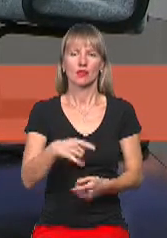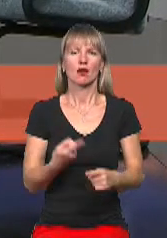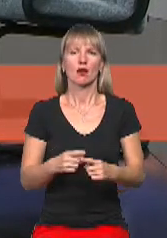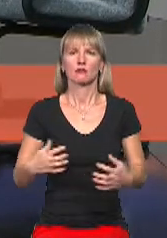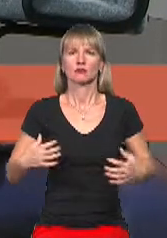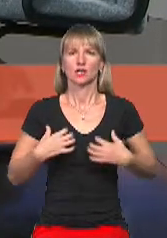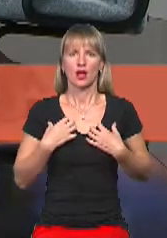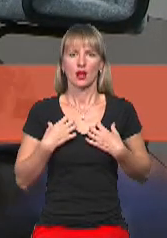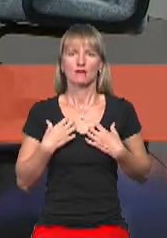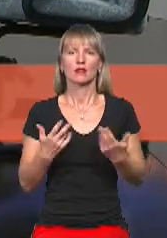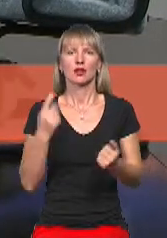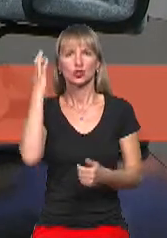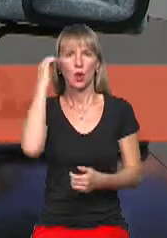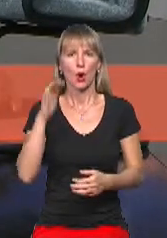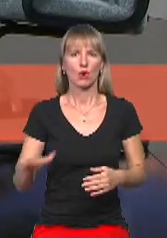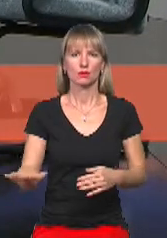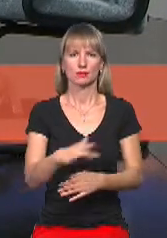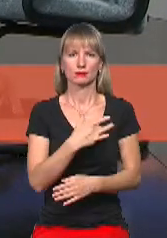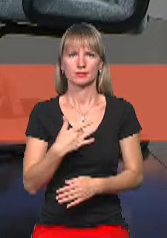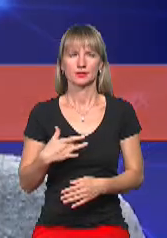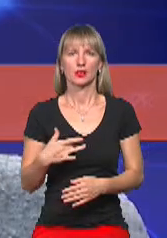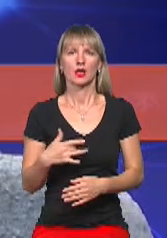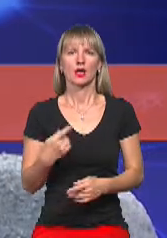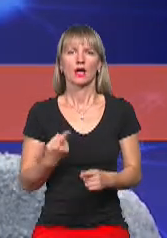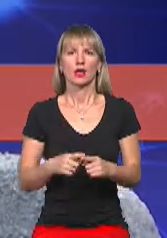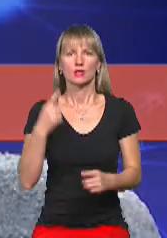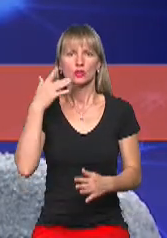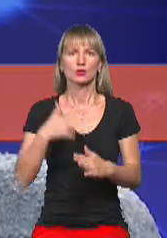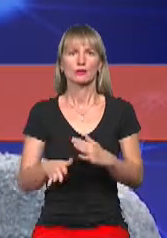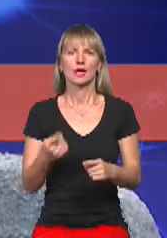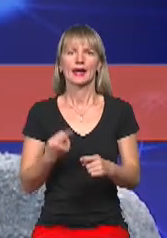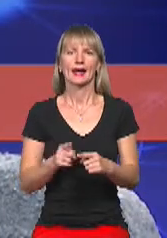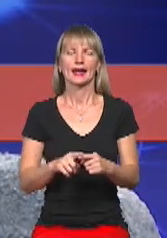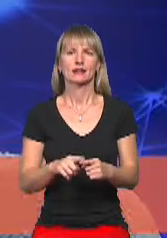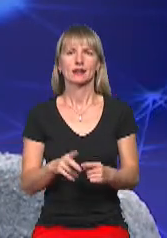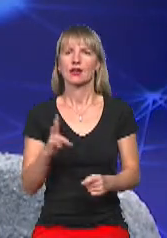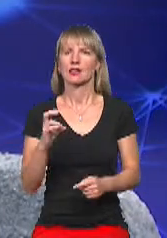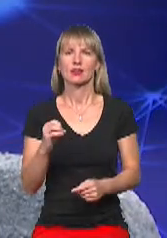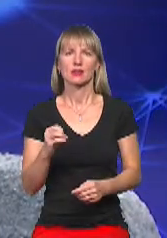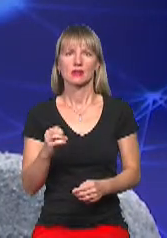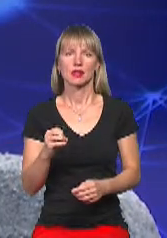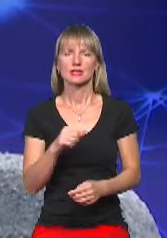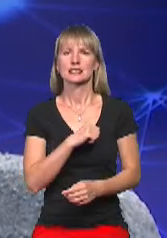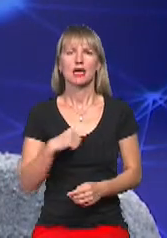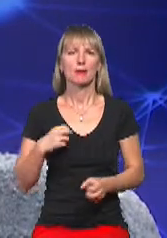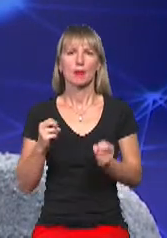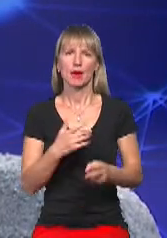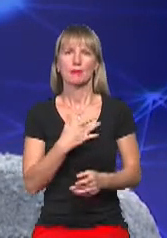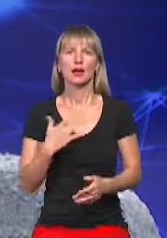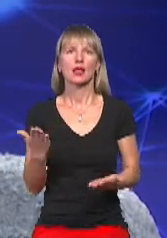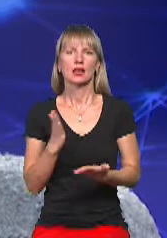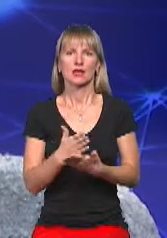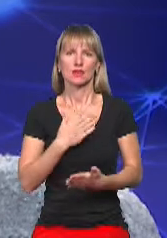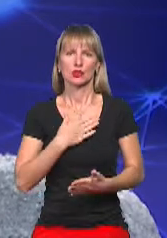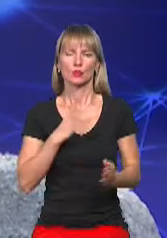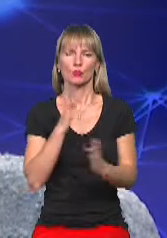вони чорні, ми всі знаємо, це чорний, що але чорні, це, да. Зрозумійте, це не найнебезпечніший пил, який є в нашому повітрі. Тому